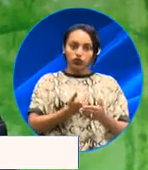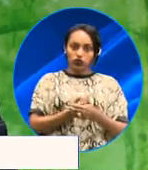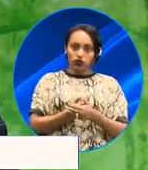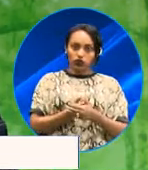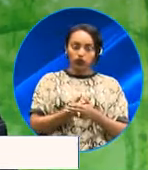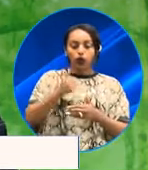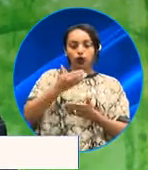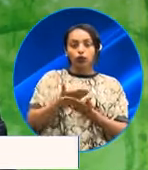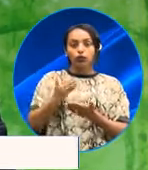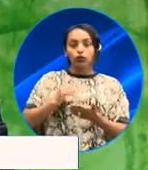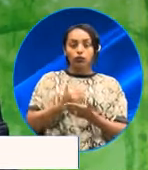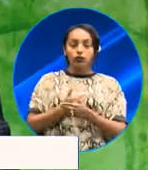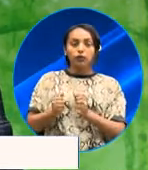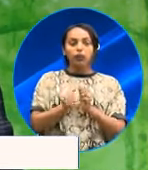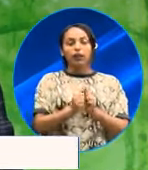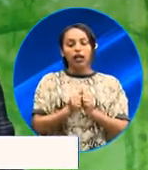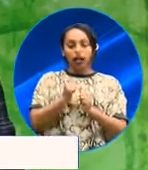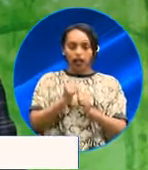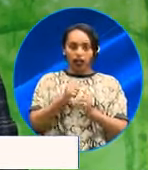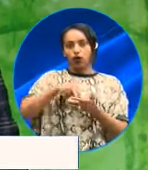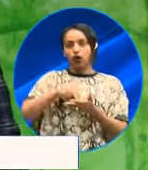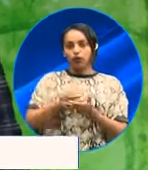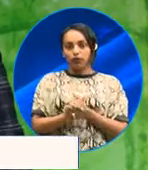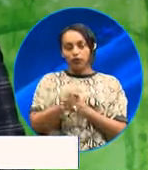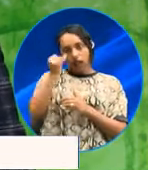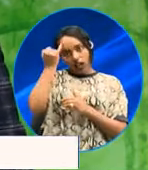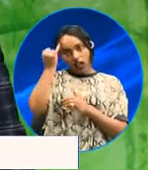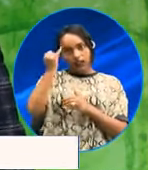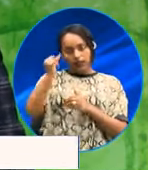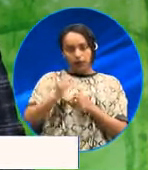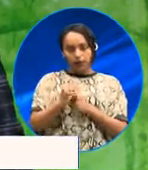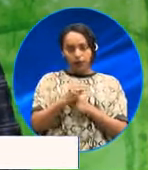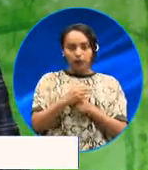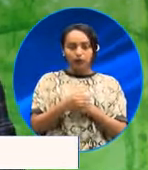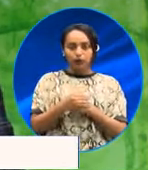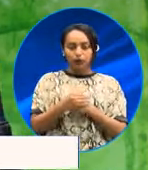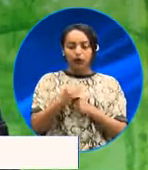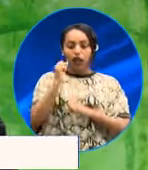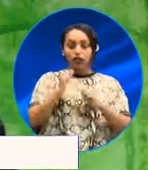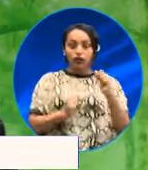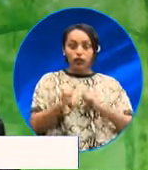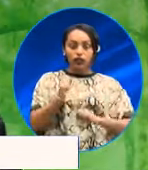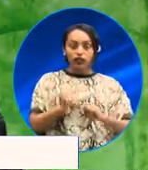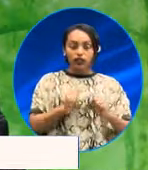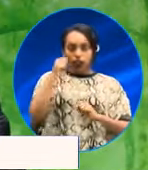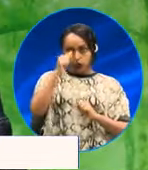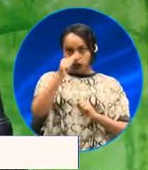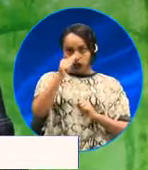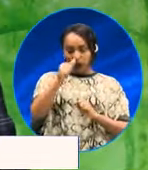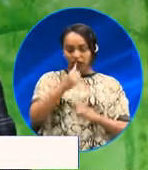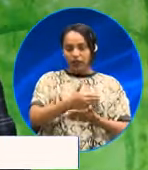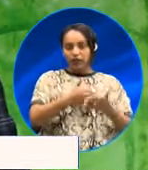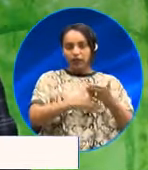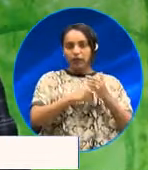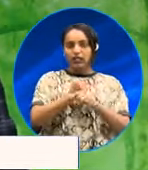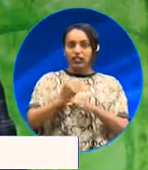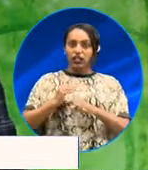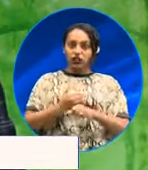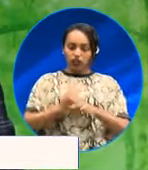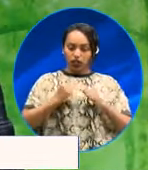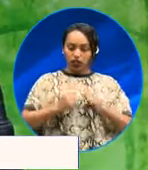በጋራ ጉዳዮቻችን በጋራ እየቆምን በሀሳብ ልዩነት ደግሞ እየተፎካከርን ኢትዮጵያን የመገንባት